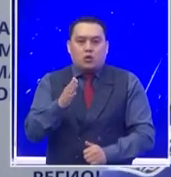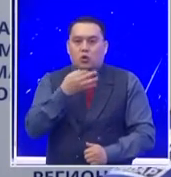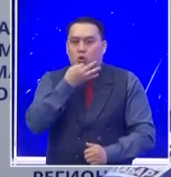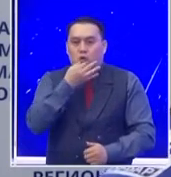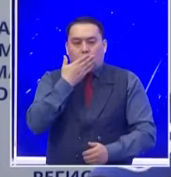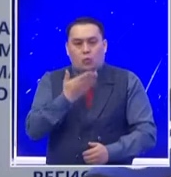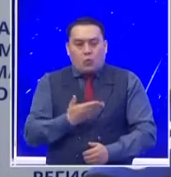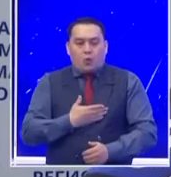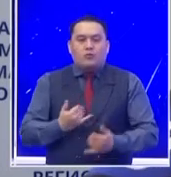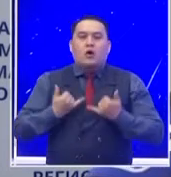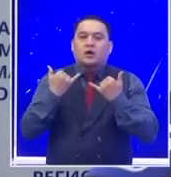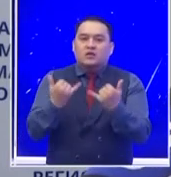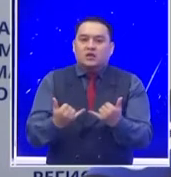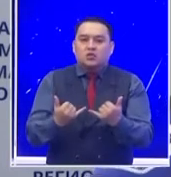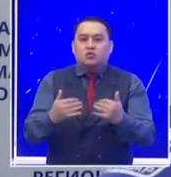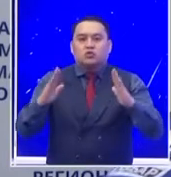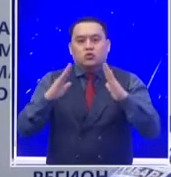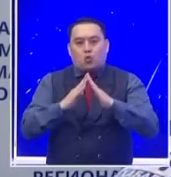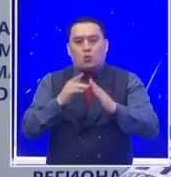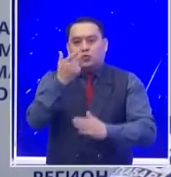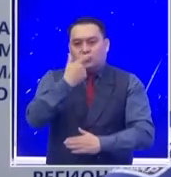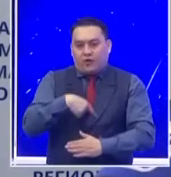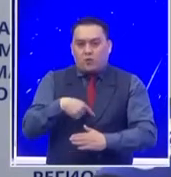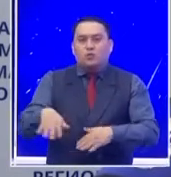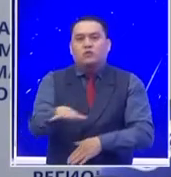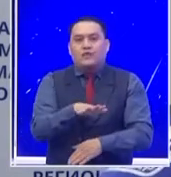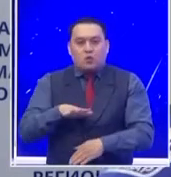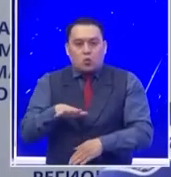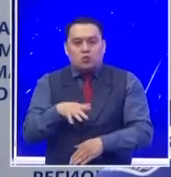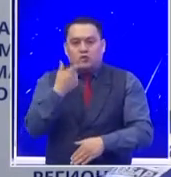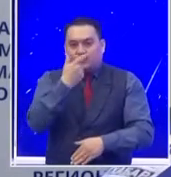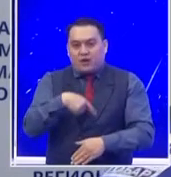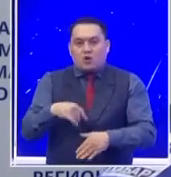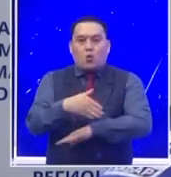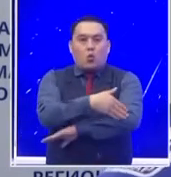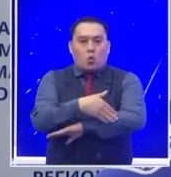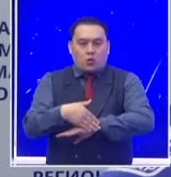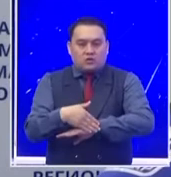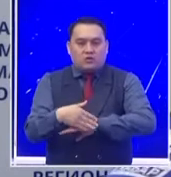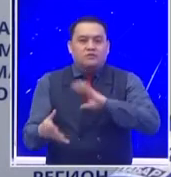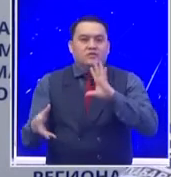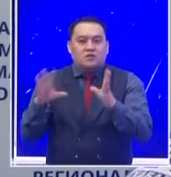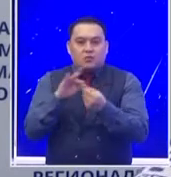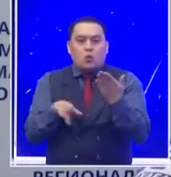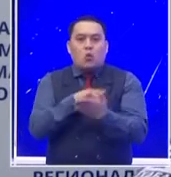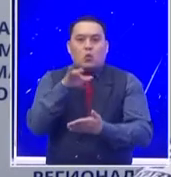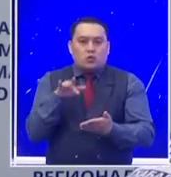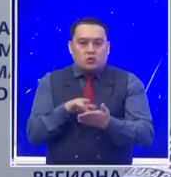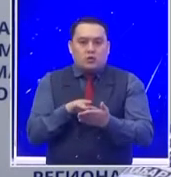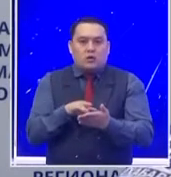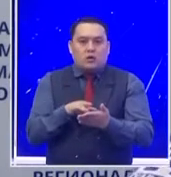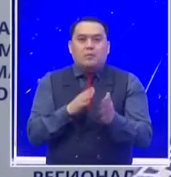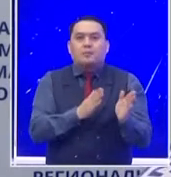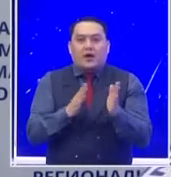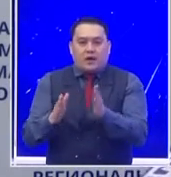относиться своему дому своему двору свои улицы с вообще целом своему городу естественно будет